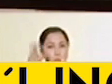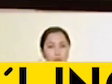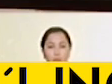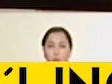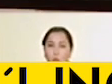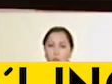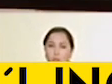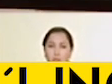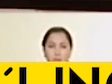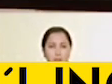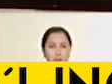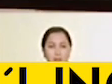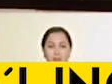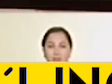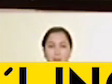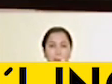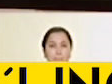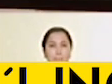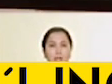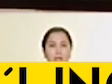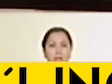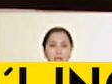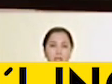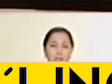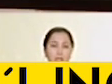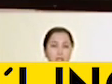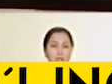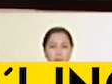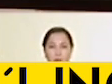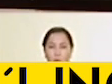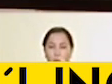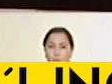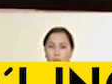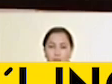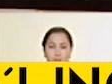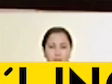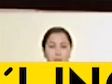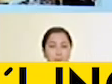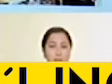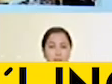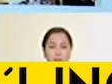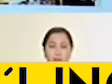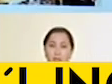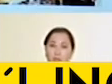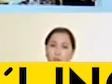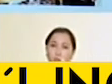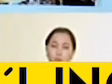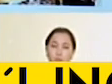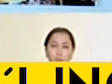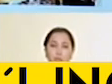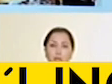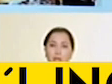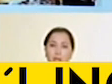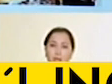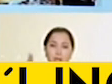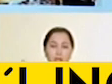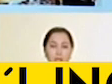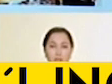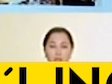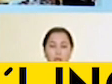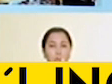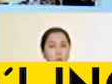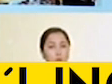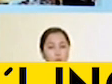oilalarida turli milliy taomlar pishiriladi. Masalan, sumalak, ko'k somsa,